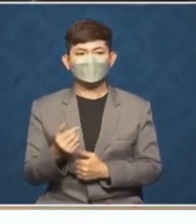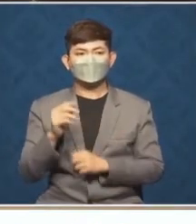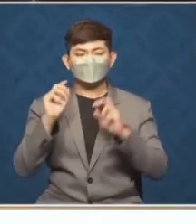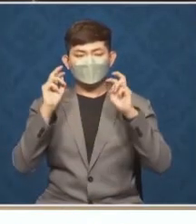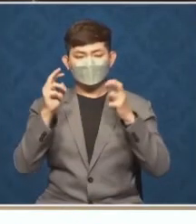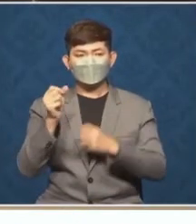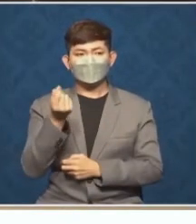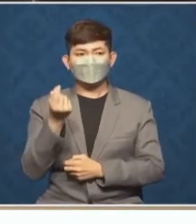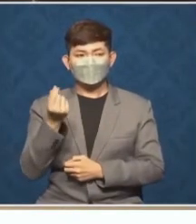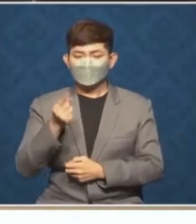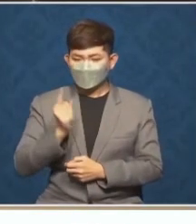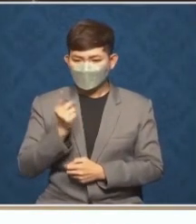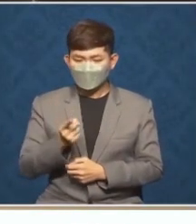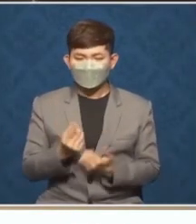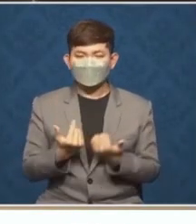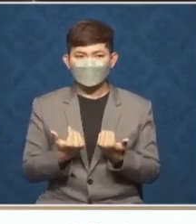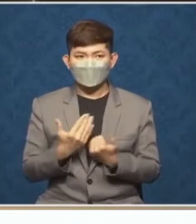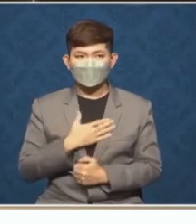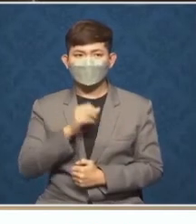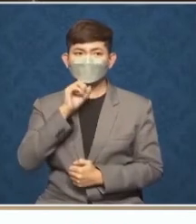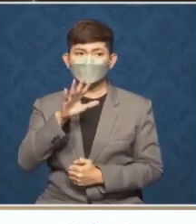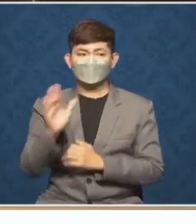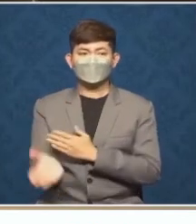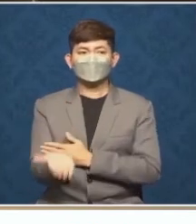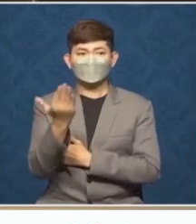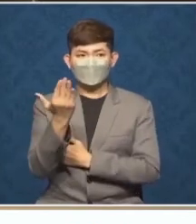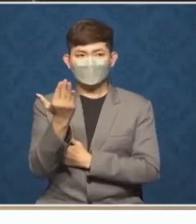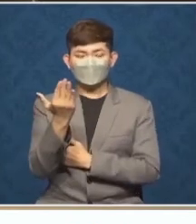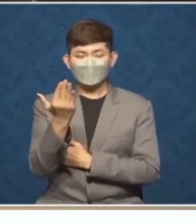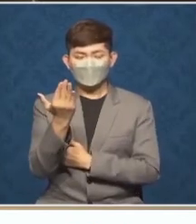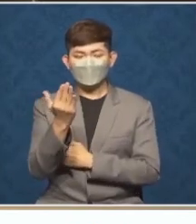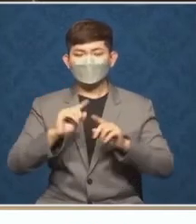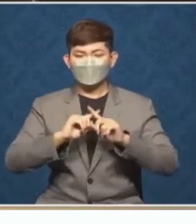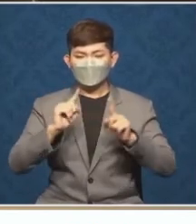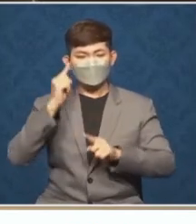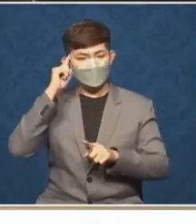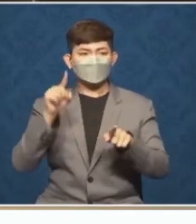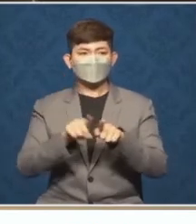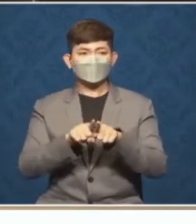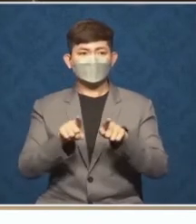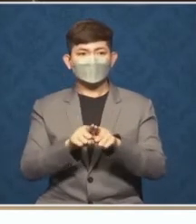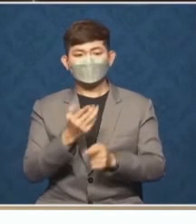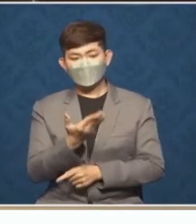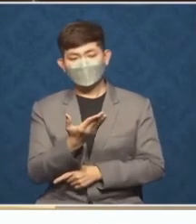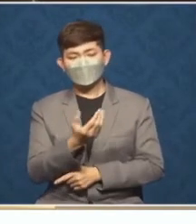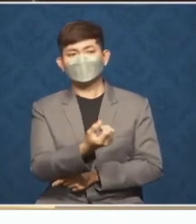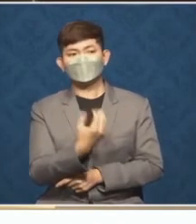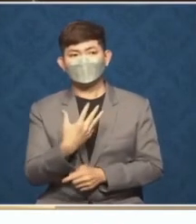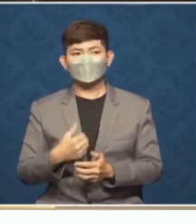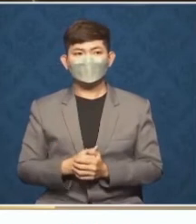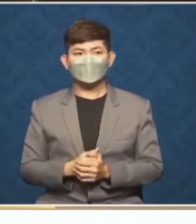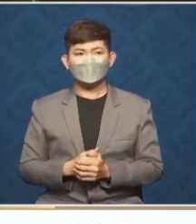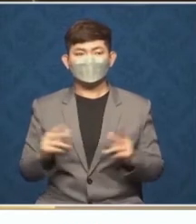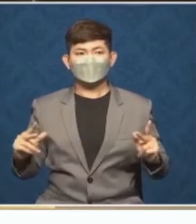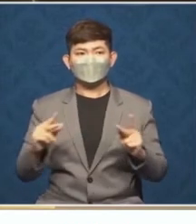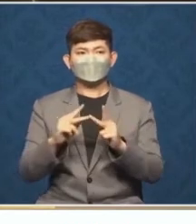ปัจจุบันทันด่วนซึ่งเราก็เพิ่งแจ้งไปตอนเช้าแต่ผมเห็นด้วยกับท่านพัฒนาเพราะกระทรวงมหาดไ